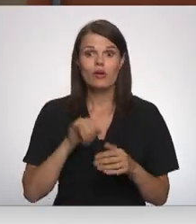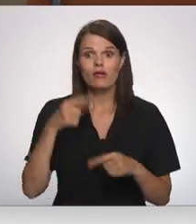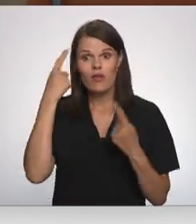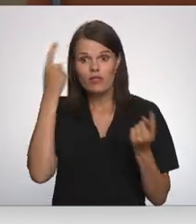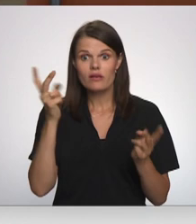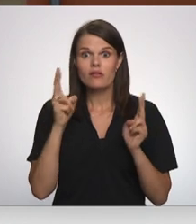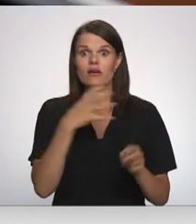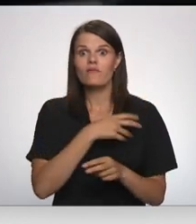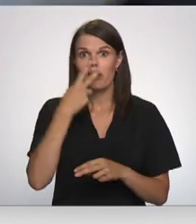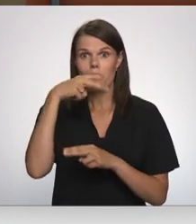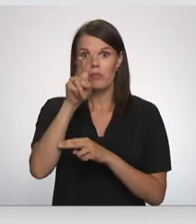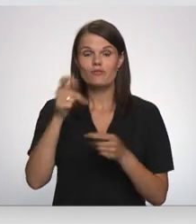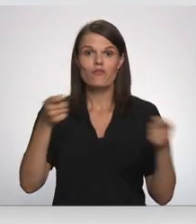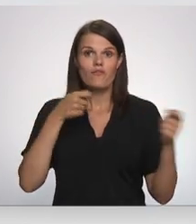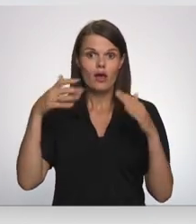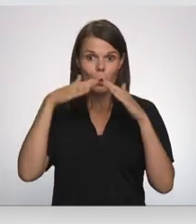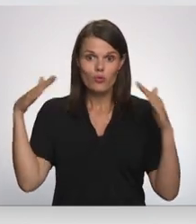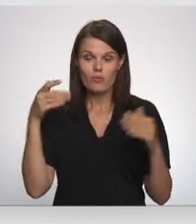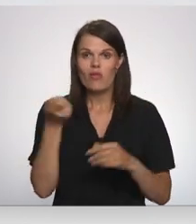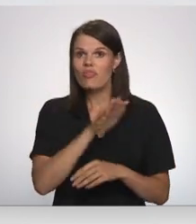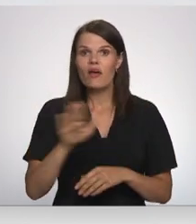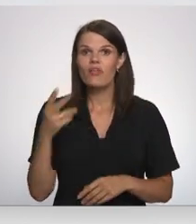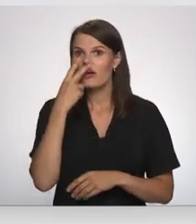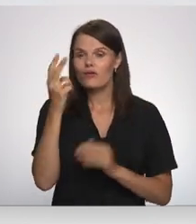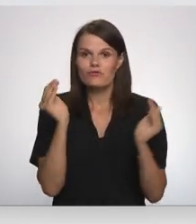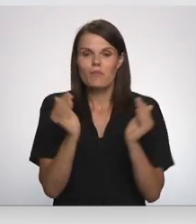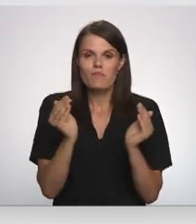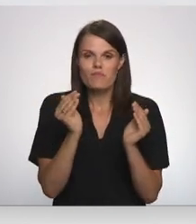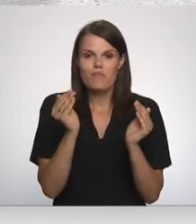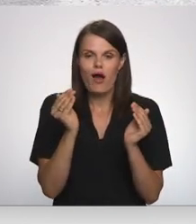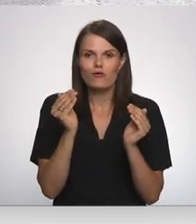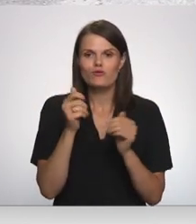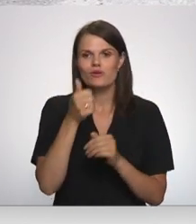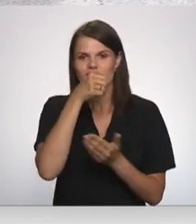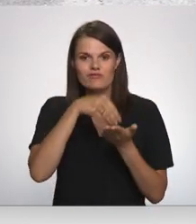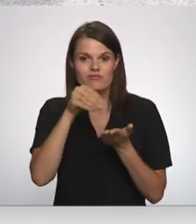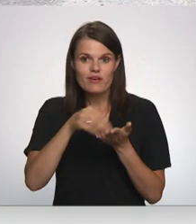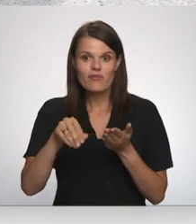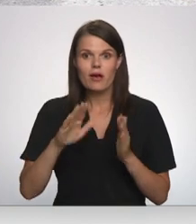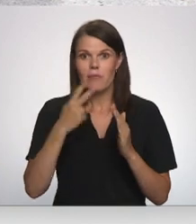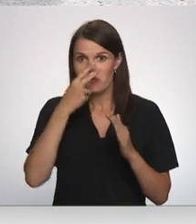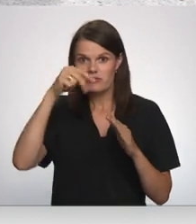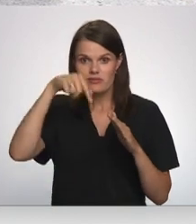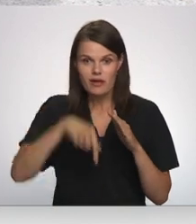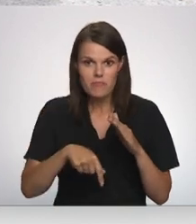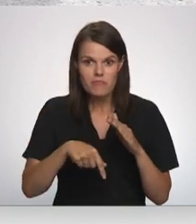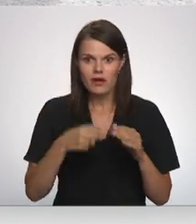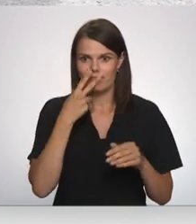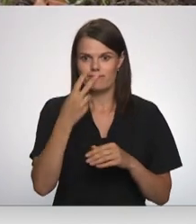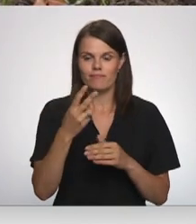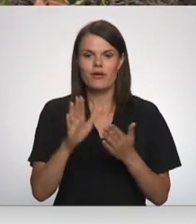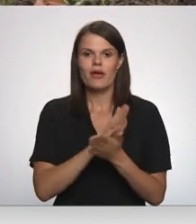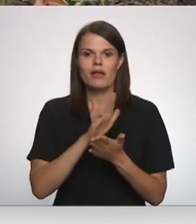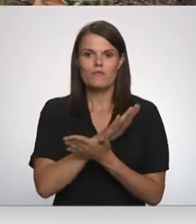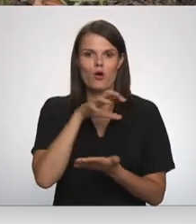nezināsi, ka jāpaskatās uz veikala jumta, nekad neieraudzīsi mazus spurainus sivēnus. Ja nepaskatīsies zālienā, neieraudzīsi